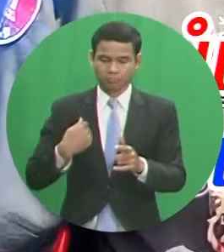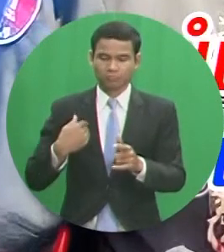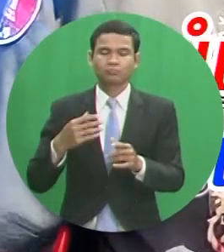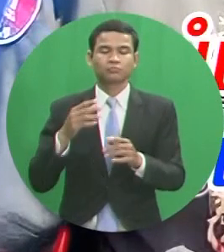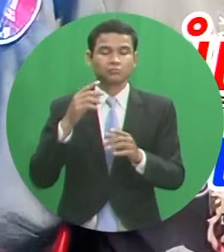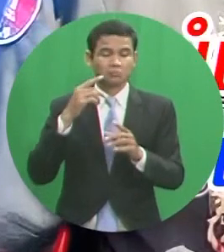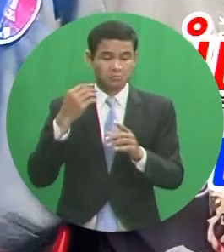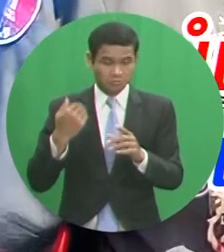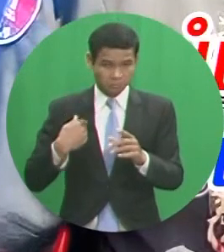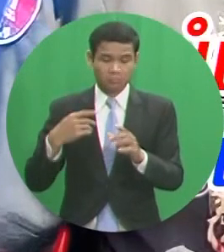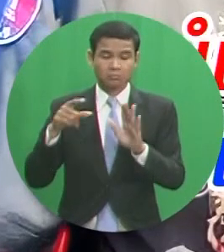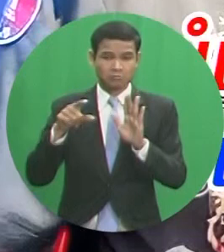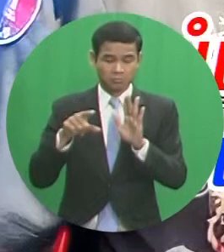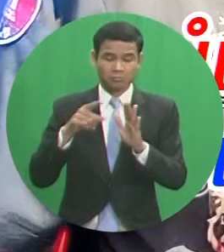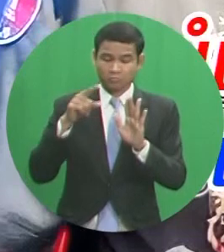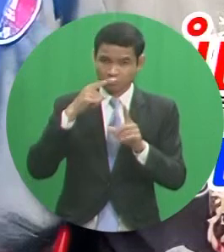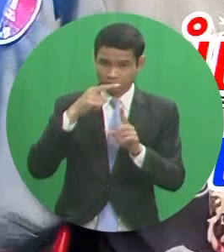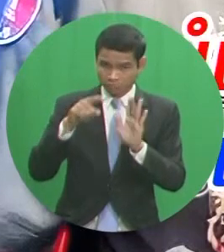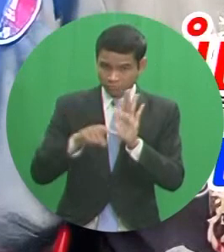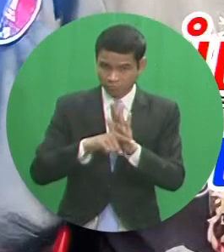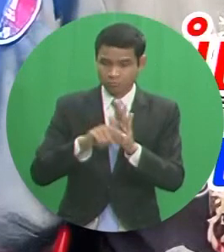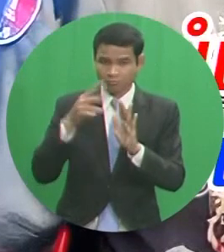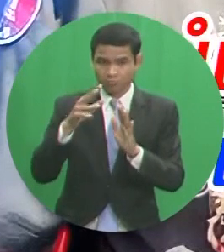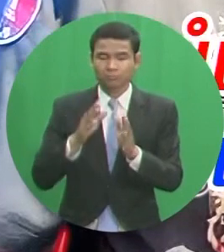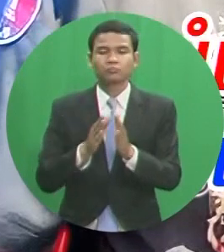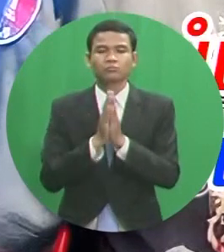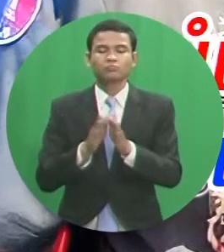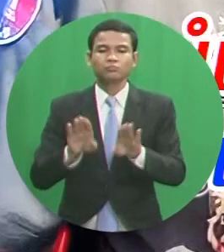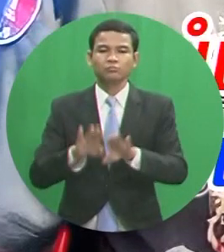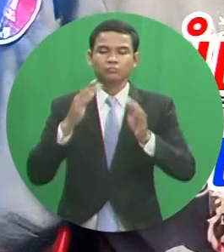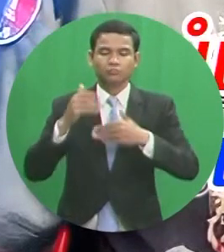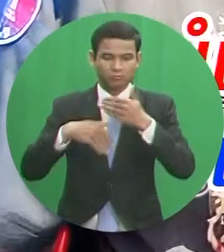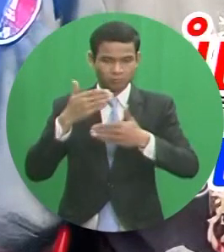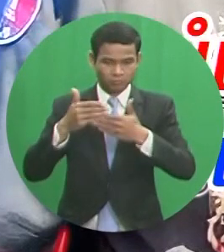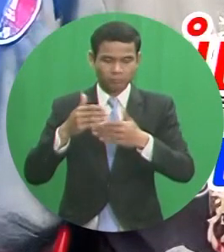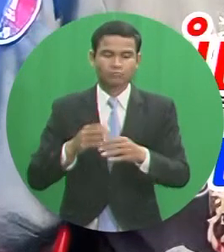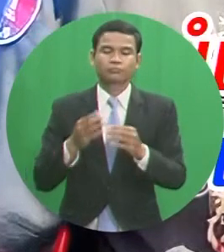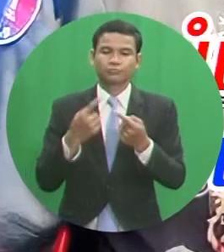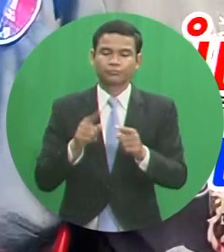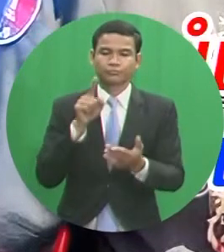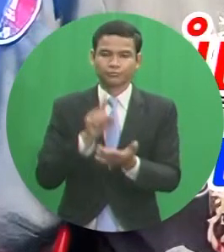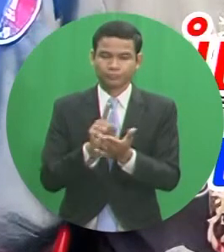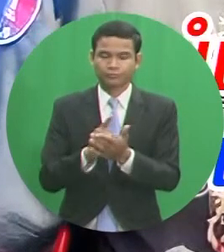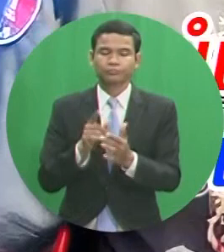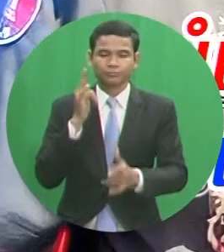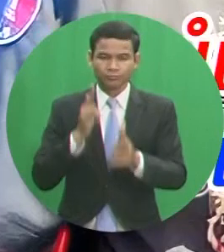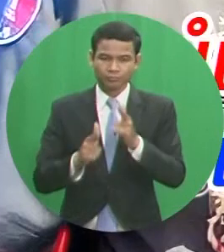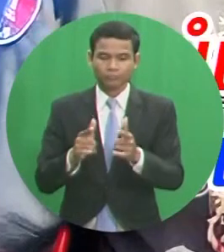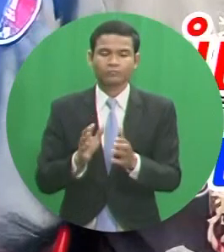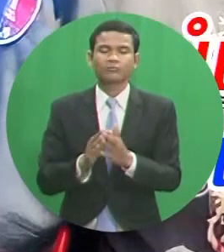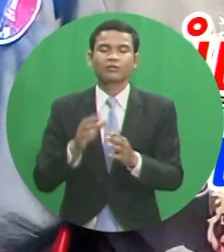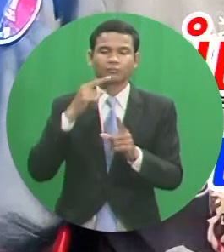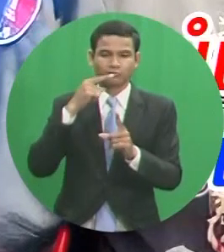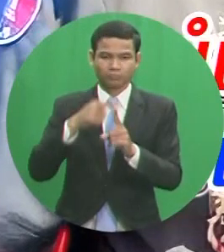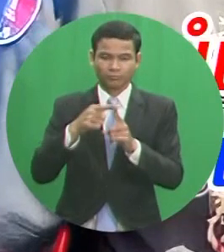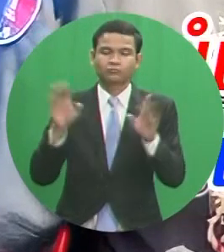มีนวิจิมีนเตยเอาดำนาคาบ้างปนได้บ่าวสันชี้เมียนวิจิมีนเตยบร